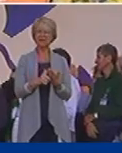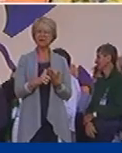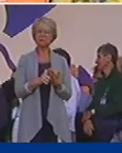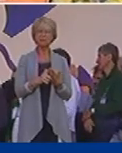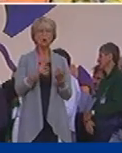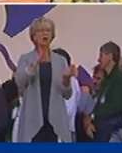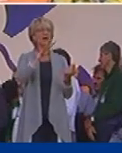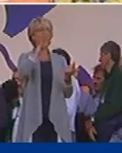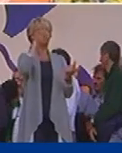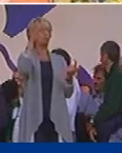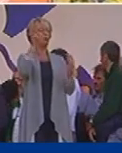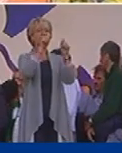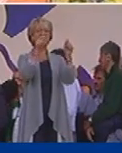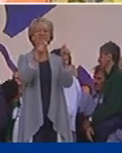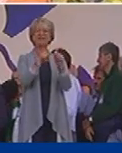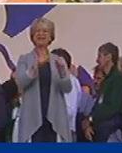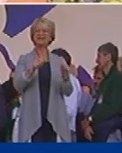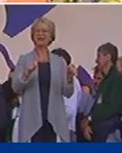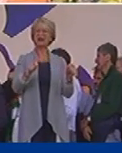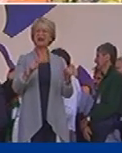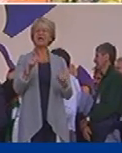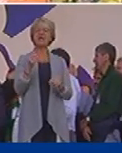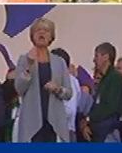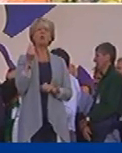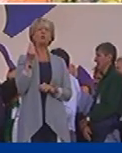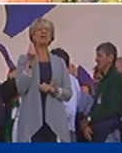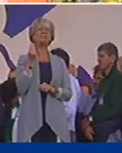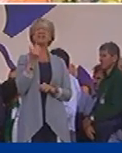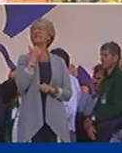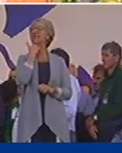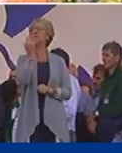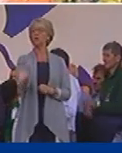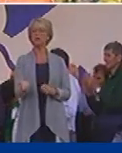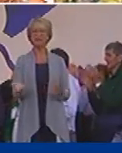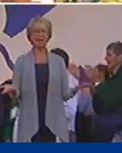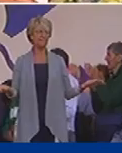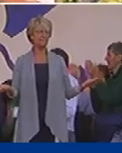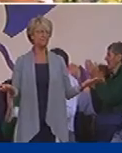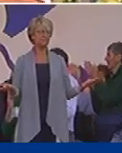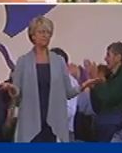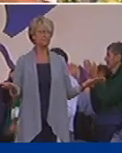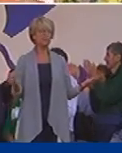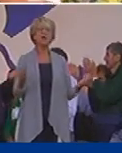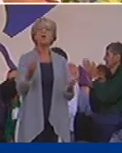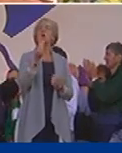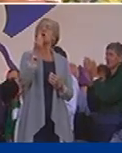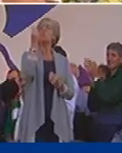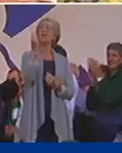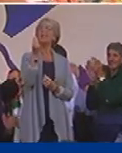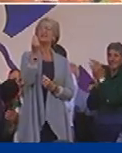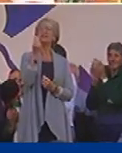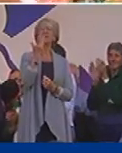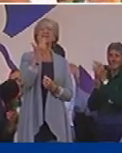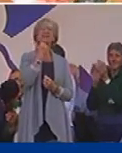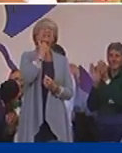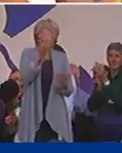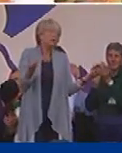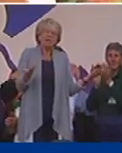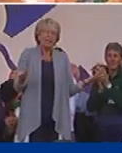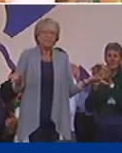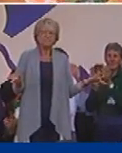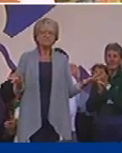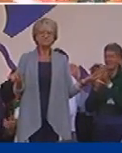in una Repubblica federale, è un ente inutile. È un ente assolutamente inutile.